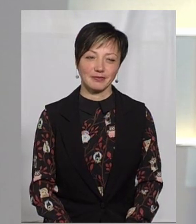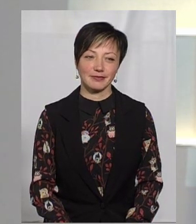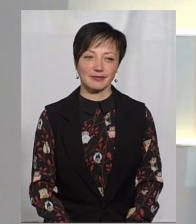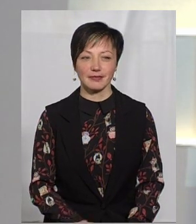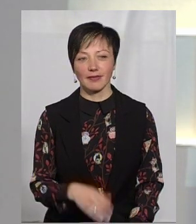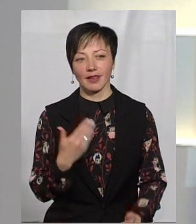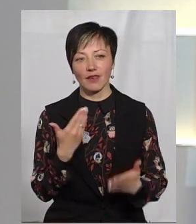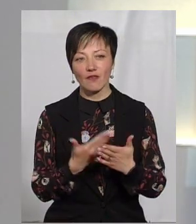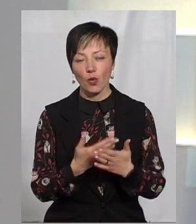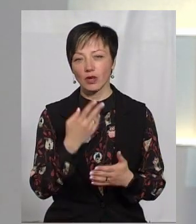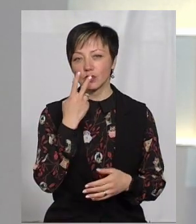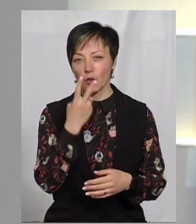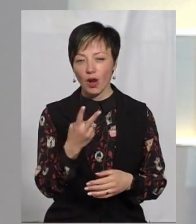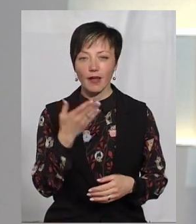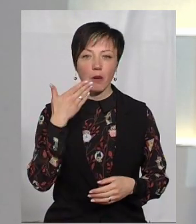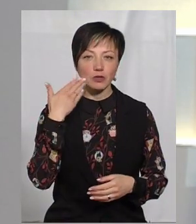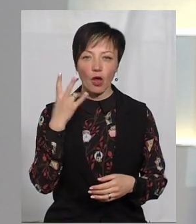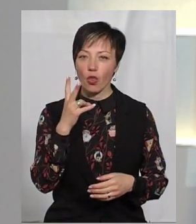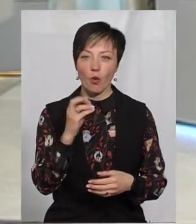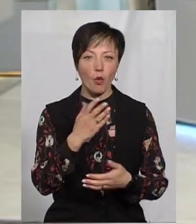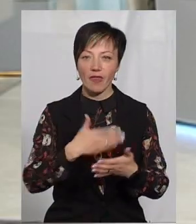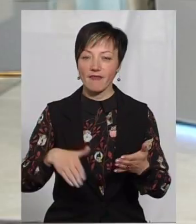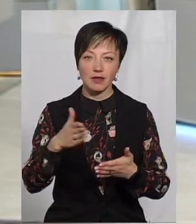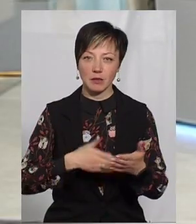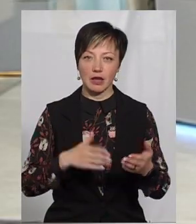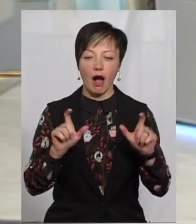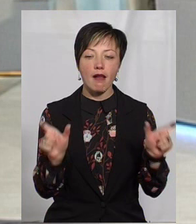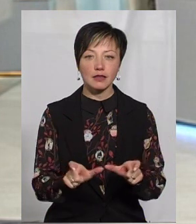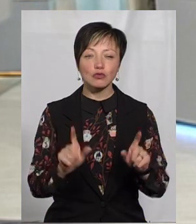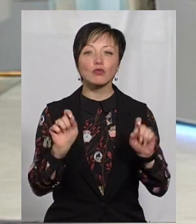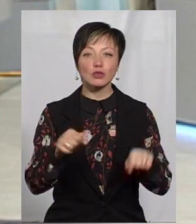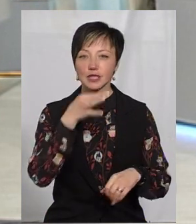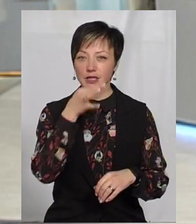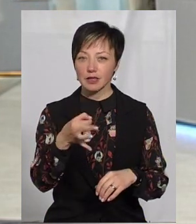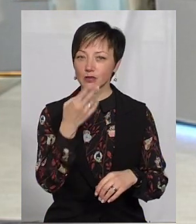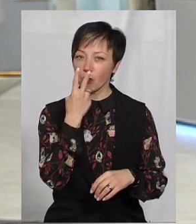От з огляду на послаблення, але не відміну карантину, от що